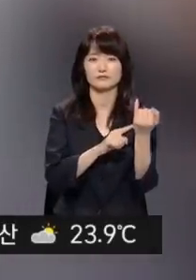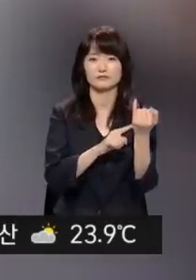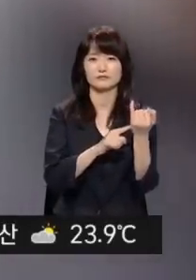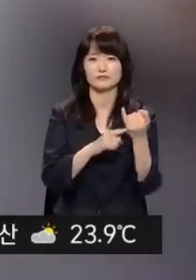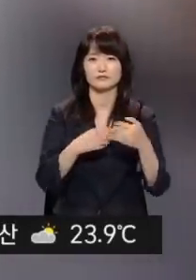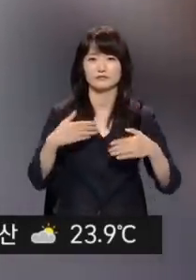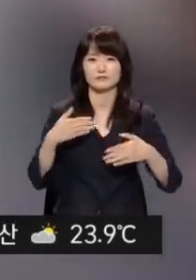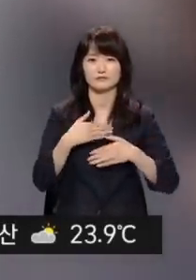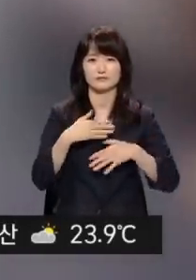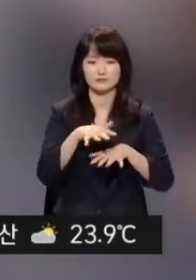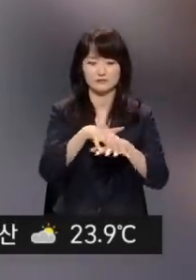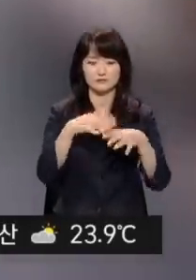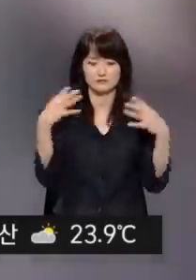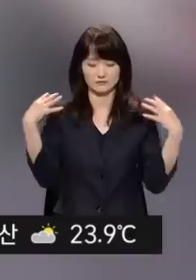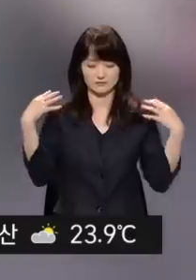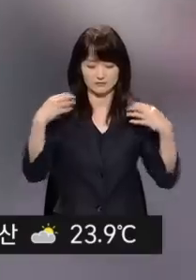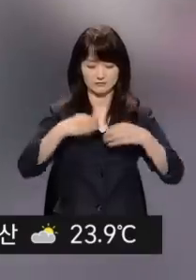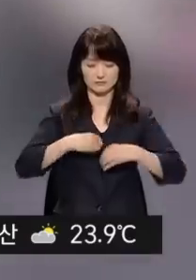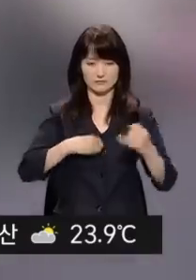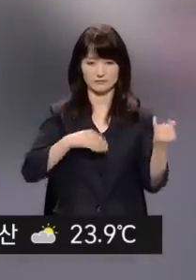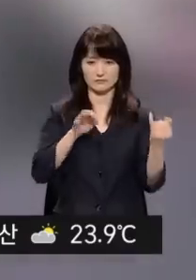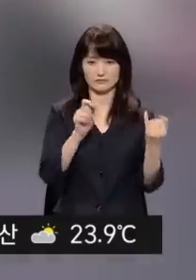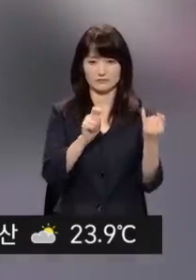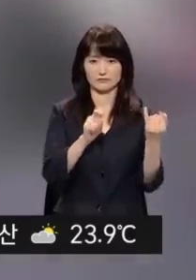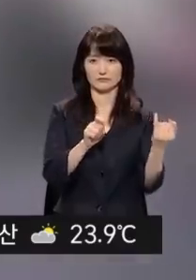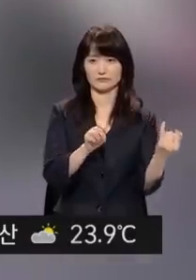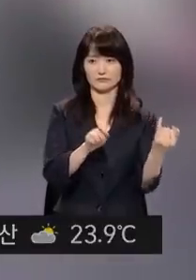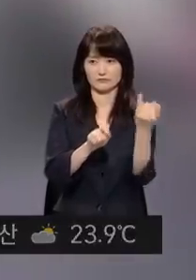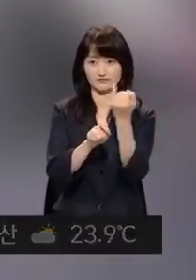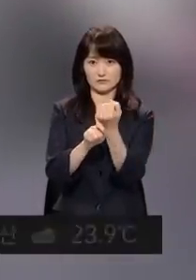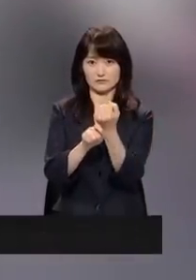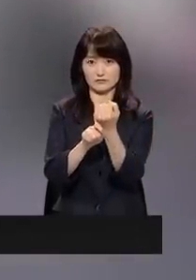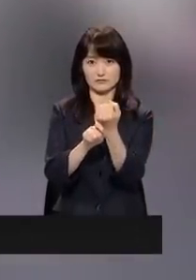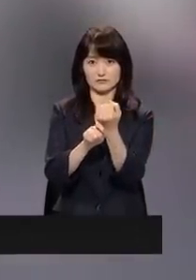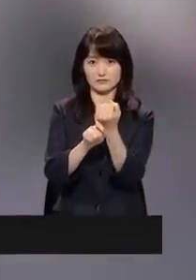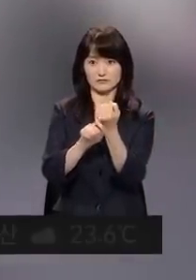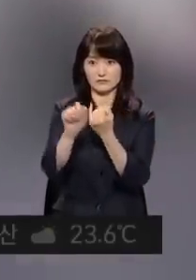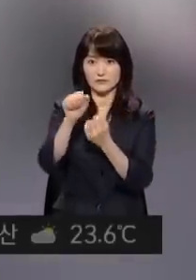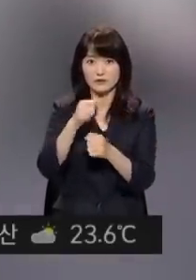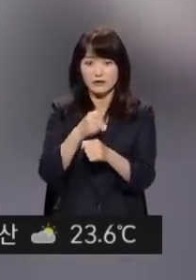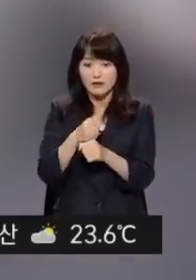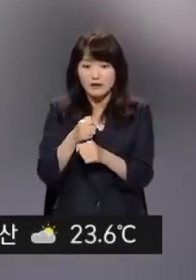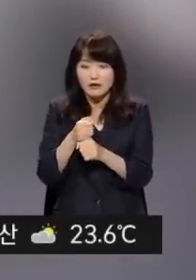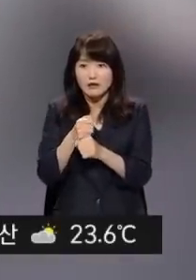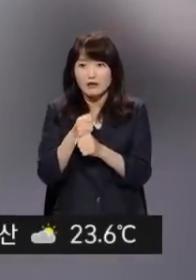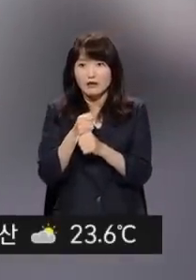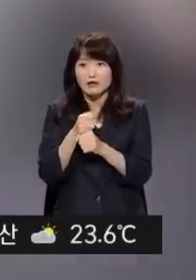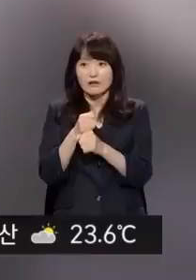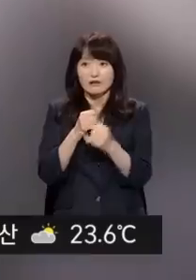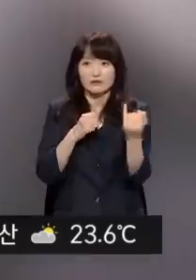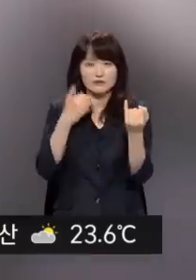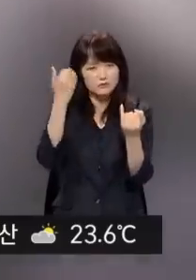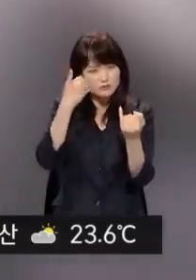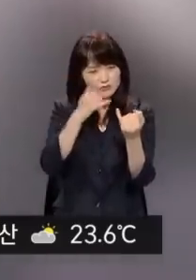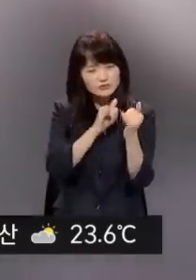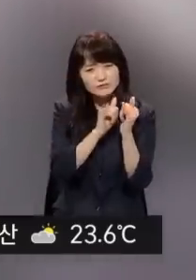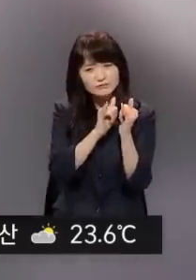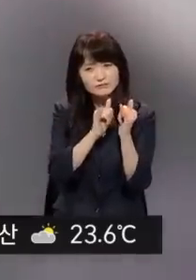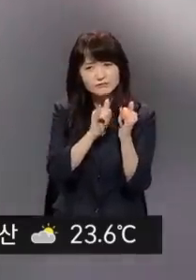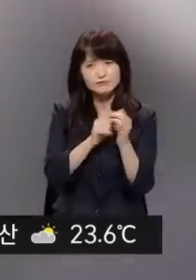수건 한 장만 달랑 두르고 택시에 올라탔습니다 택시기사가 크게 당황을 하는데 여성은 누군가랑 전화 통화를 하면서